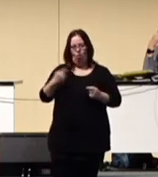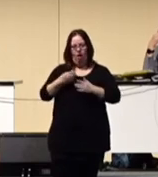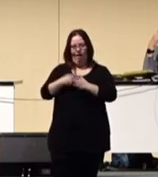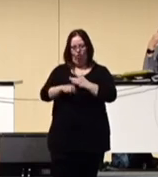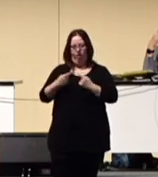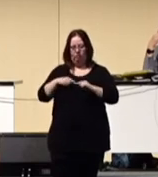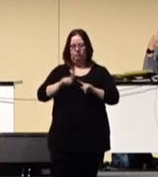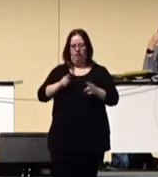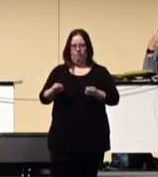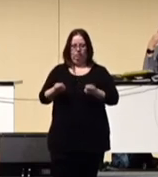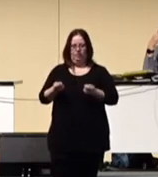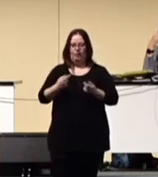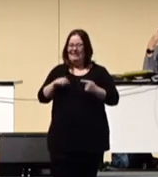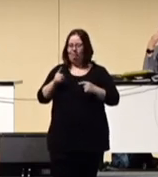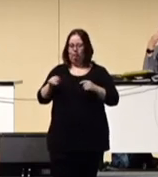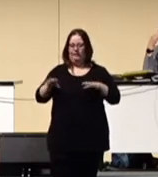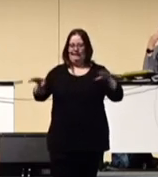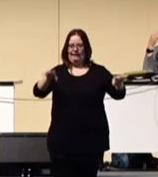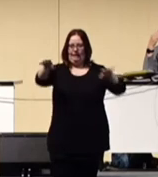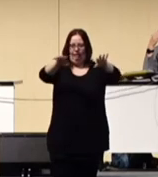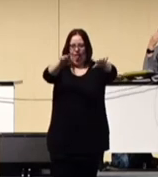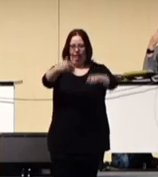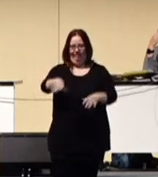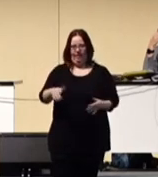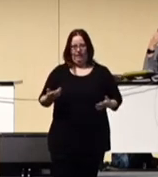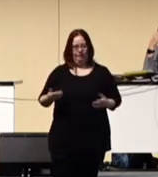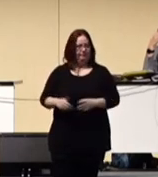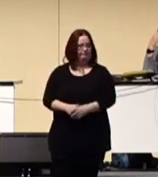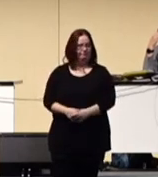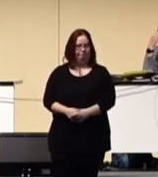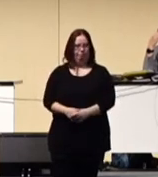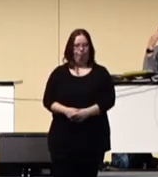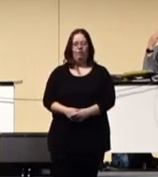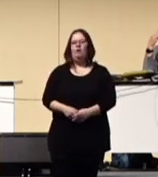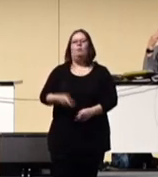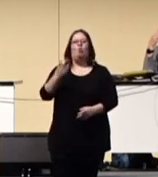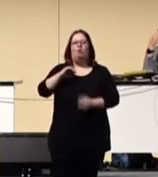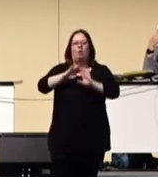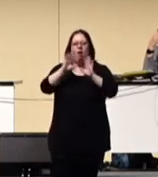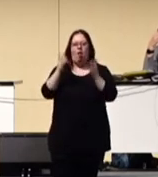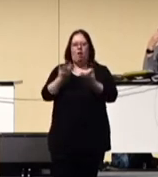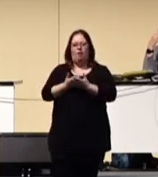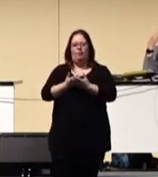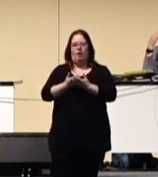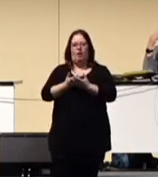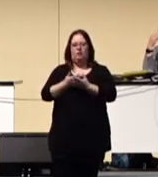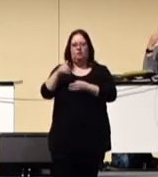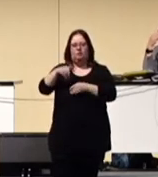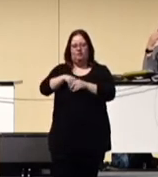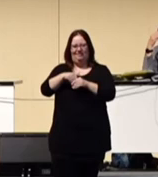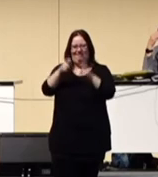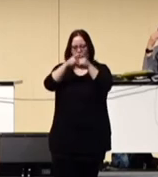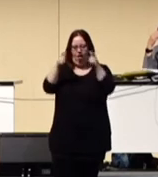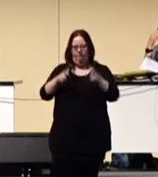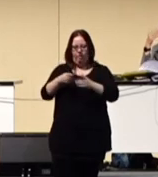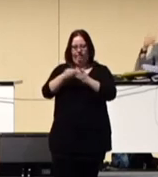dann zentral erfolgt und erfasst werden kann. In der Sache sind in diesem